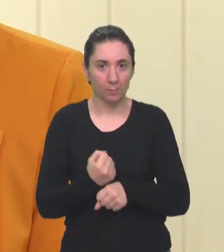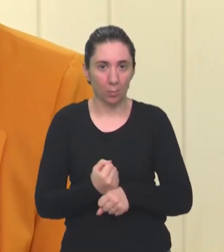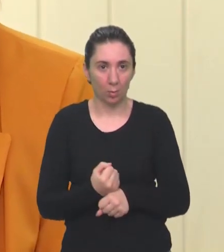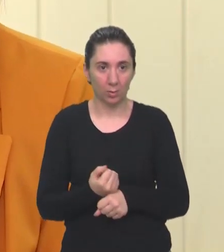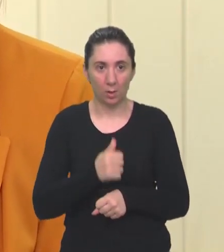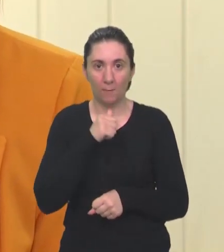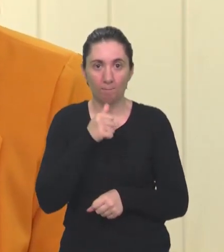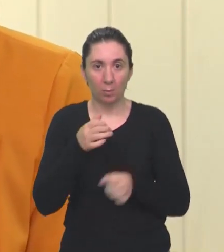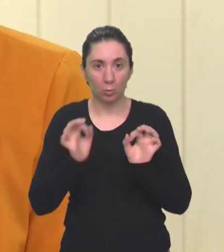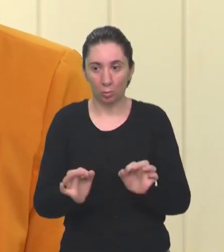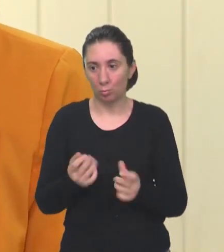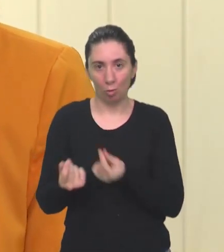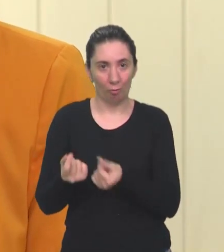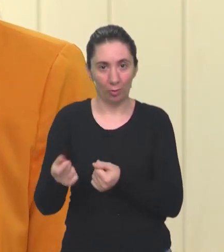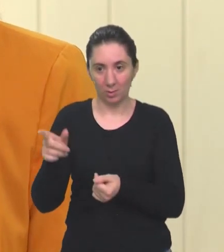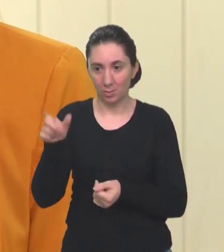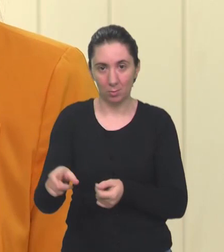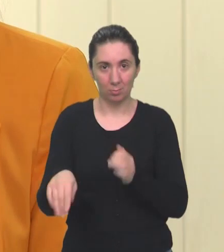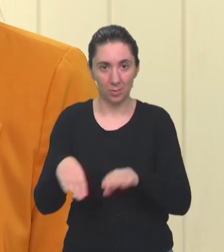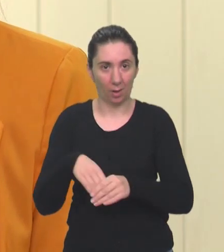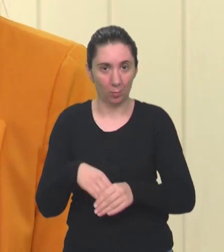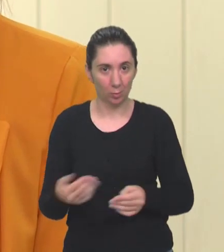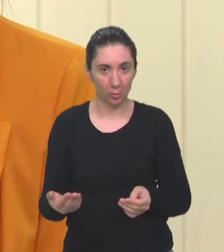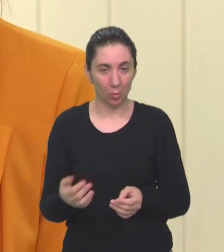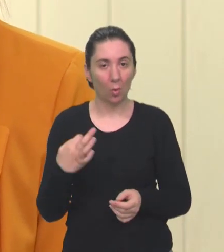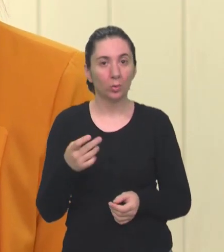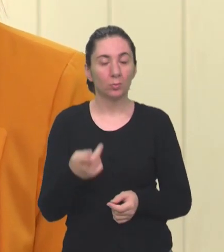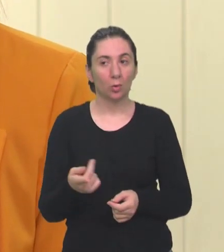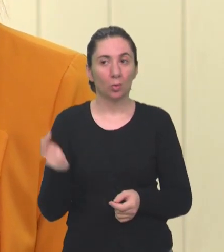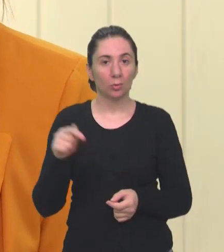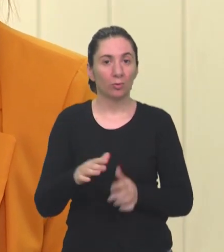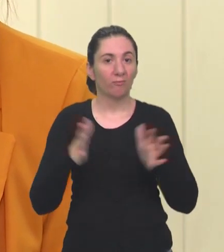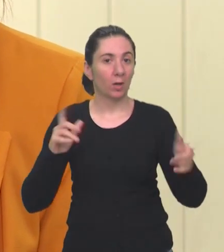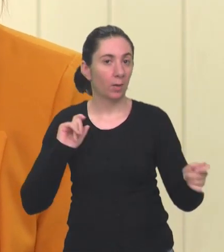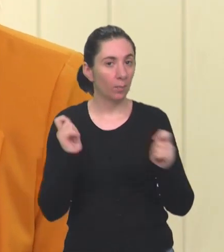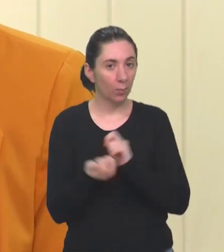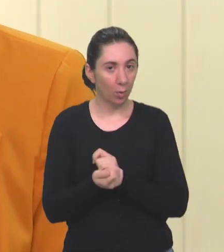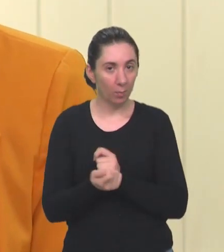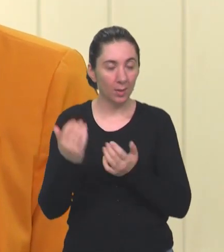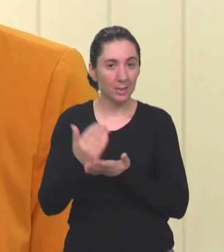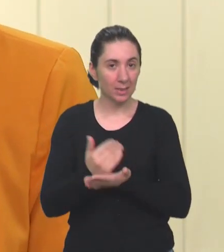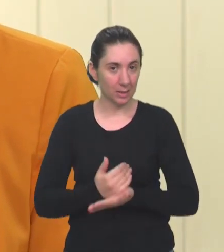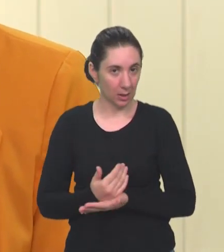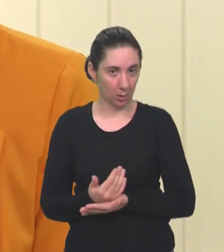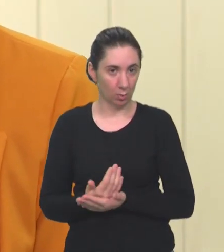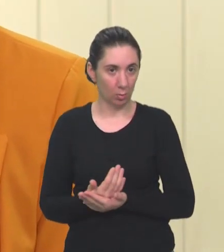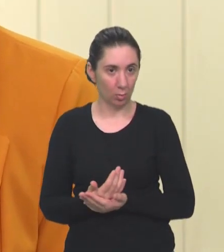realni, ne može se osigurati financiranje. Osim toga, došli su do velikih promjena u zakonodavstvu.